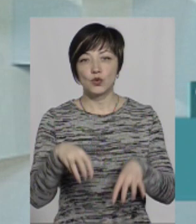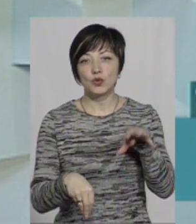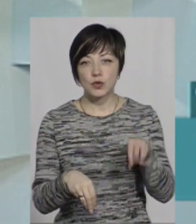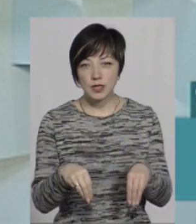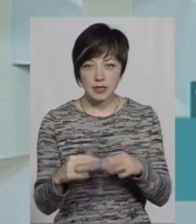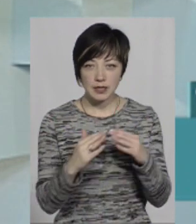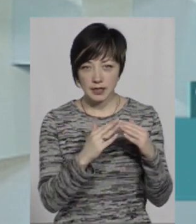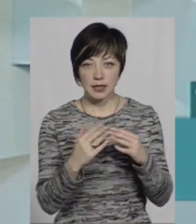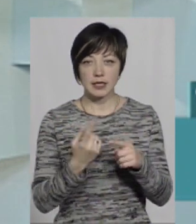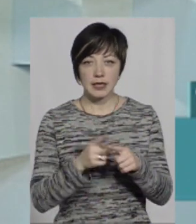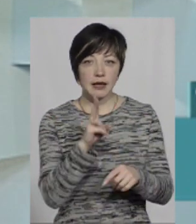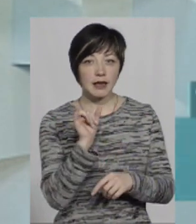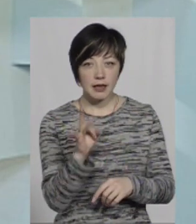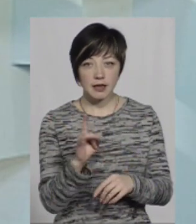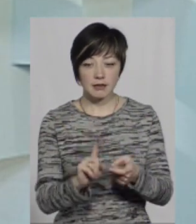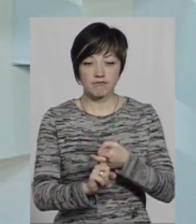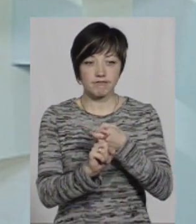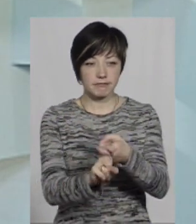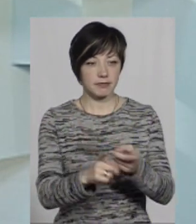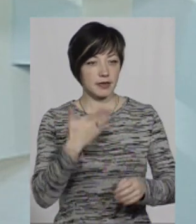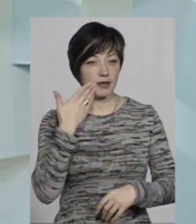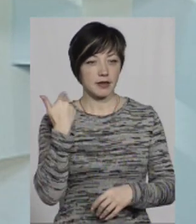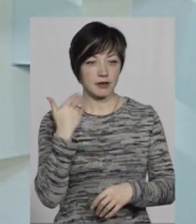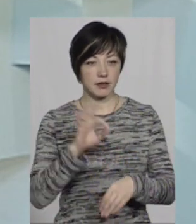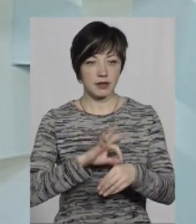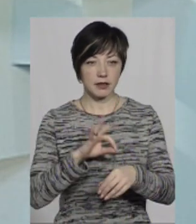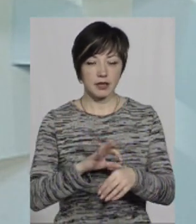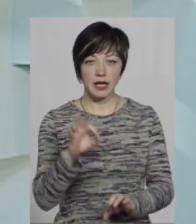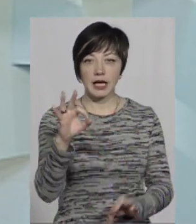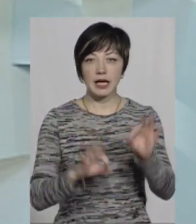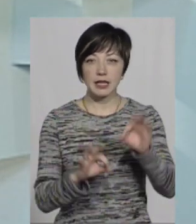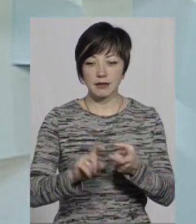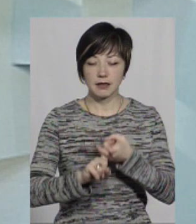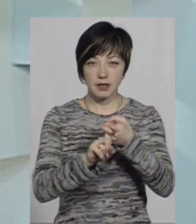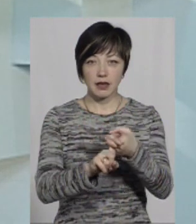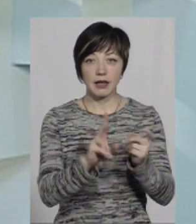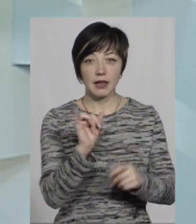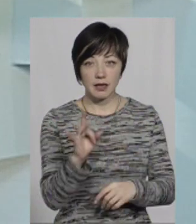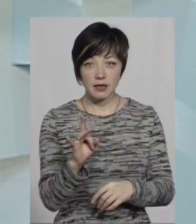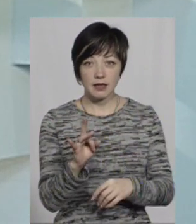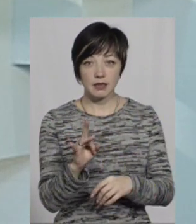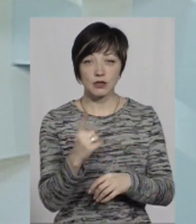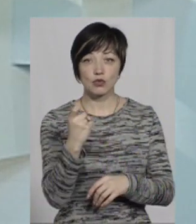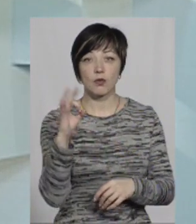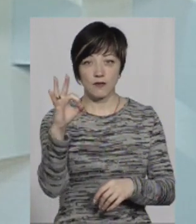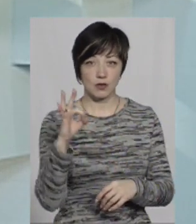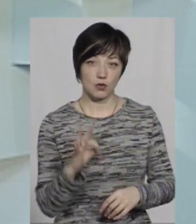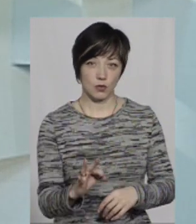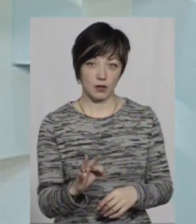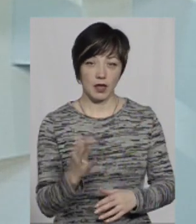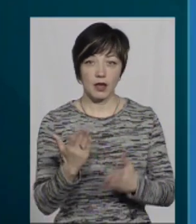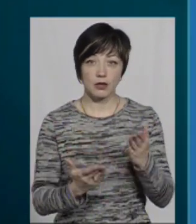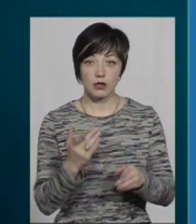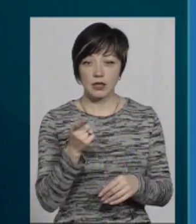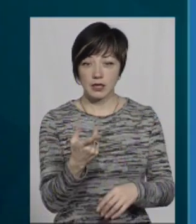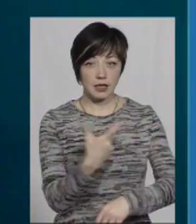сусіди. Кір – це досить така контагіозна інфекція. Індекс контагіозності при корі складає майже 100%.